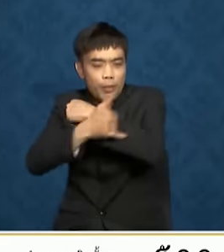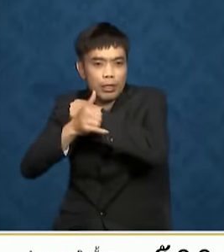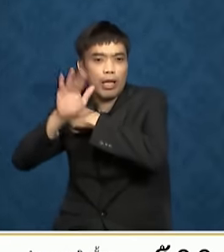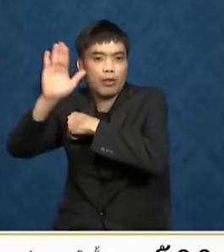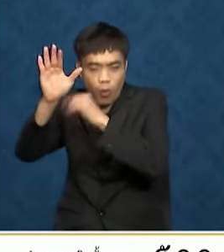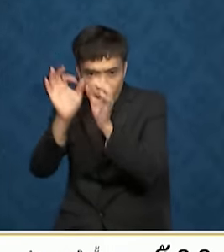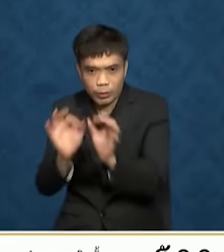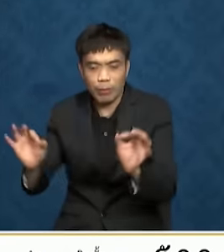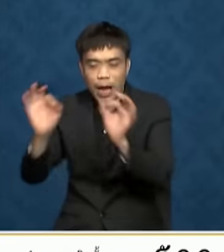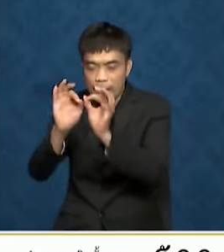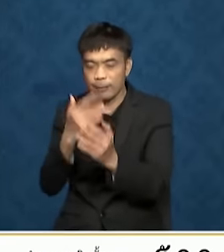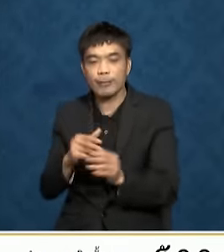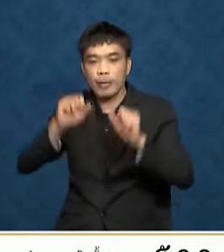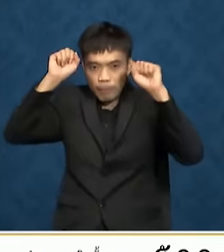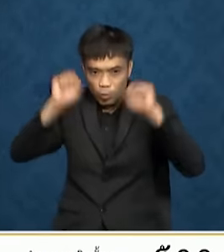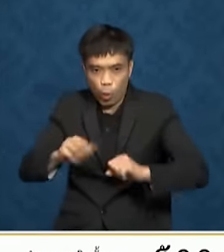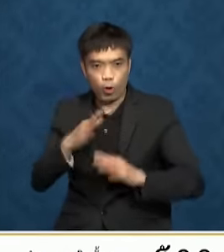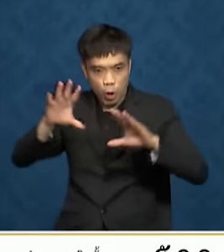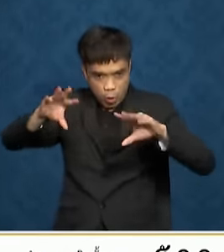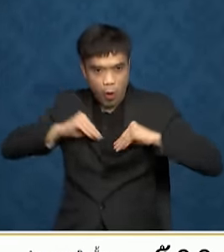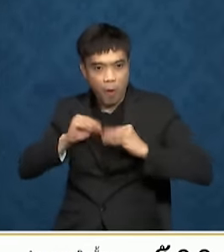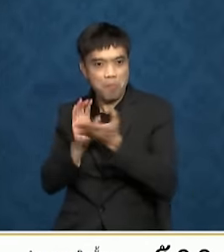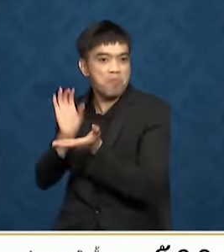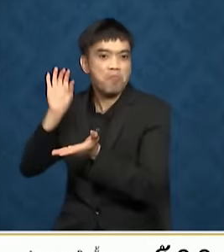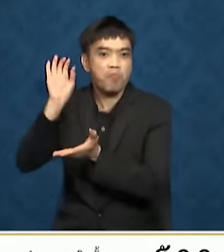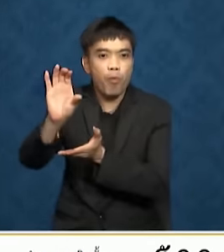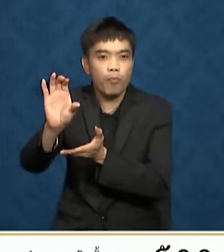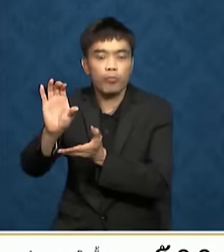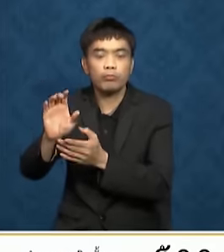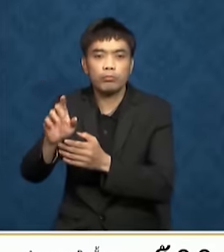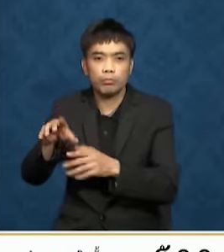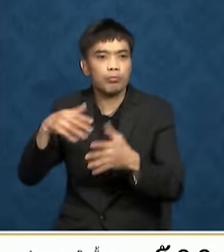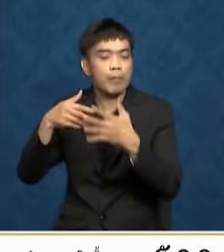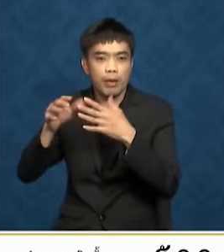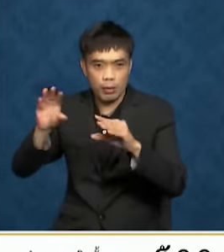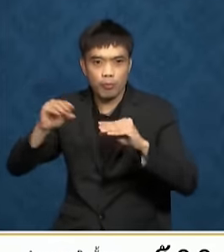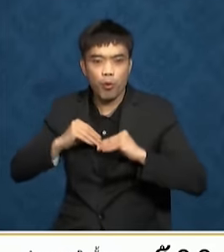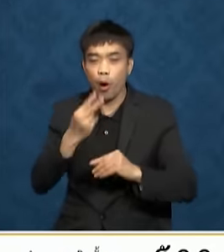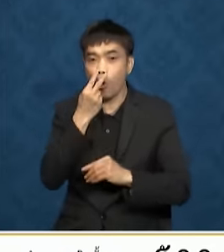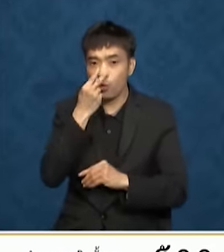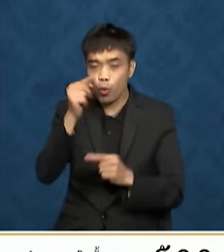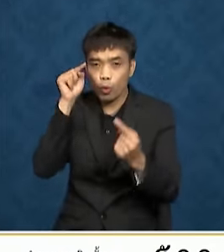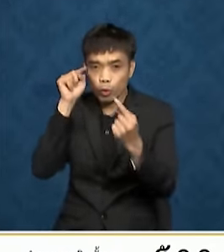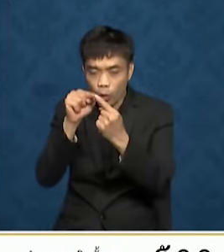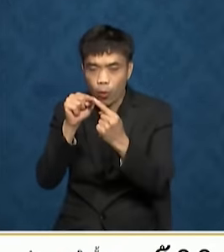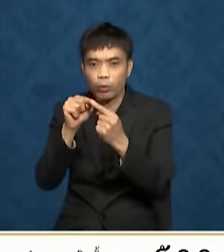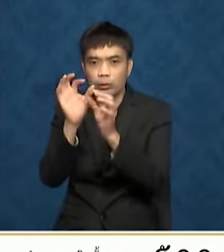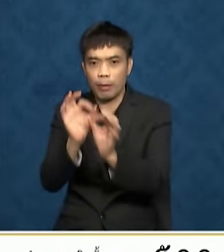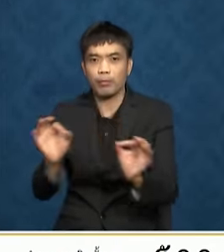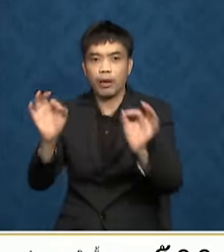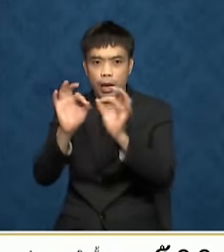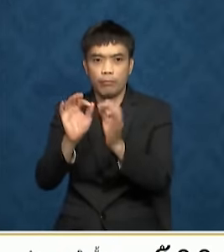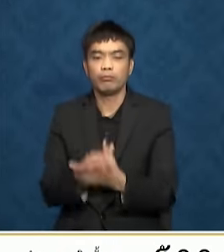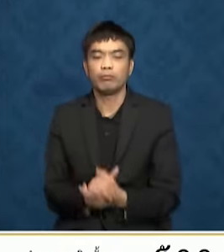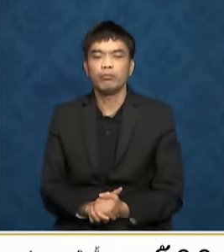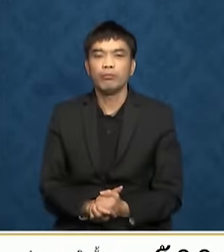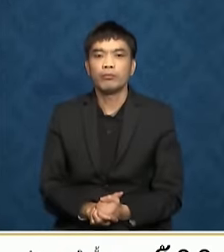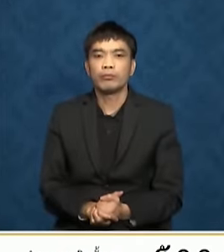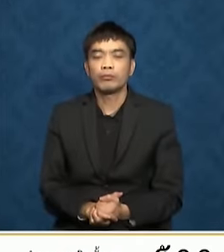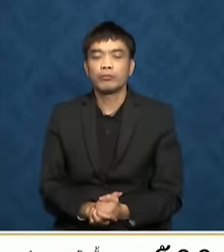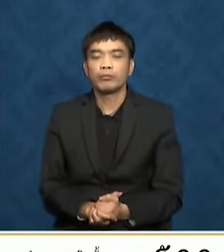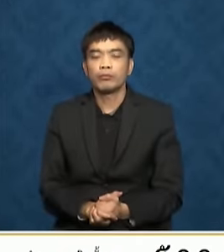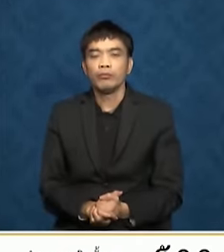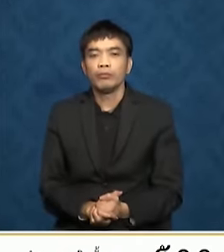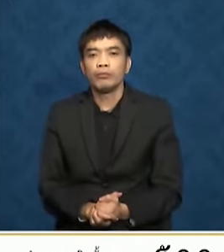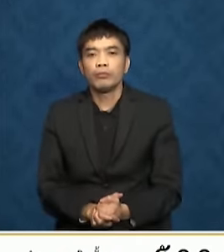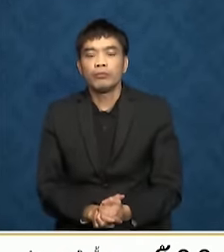ขนาดไหนเขาถึงได้ลงทุนขนาดนี้เขาไม่ได้ดูแต่มาน sizครับเขดู suly sizด้วยเช่นเดียวกันมาถึงสุดท้าย